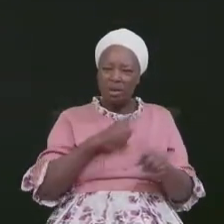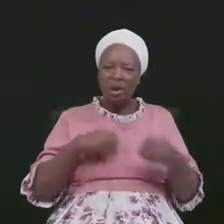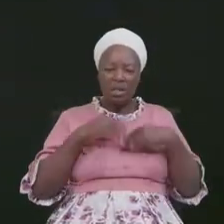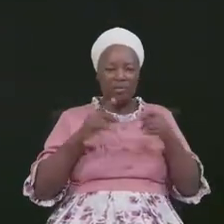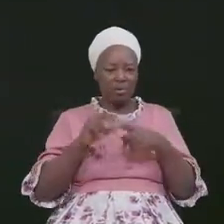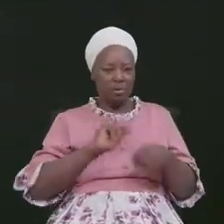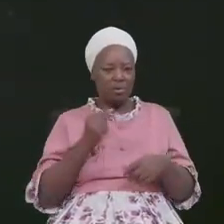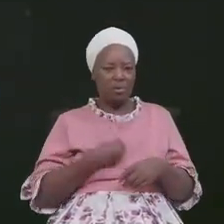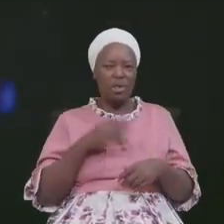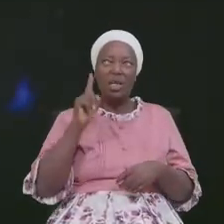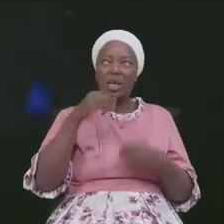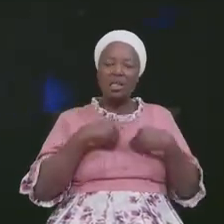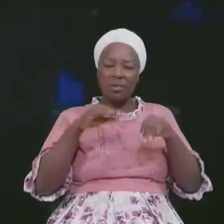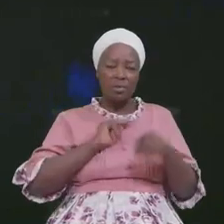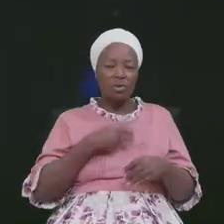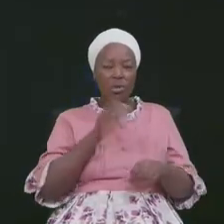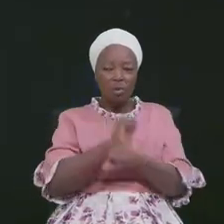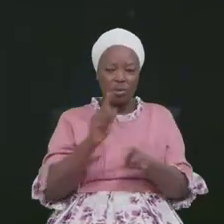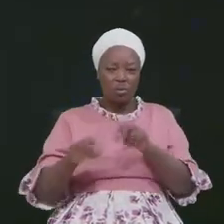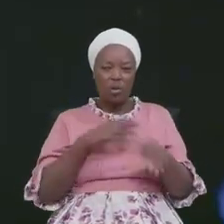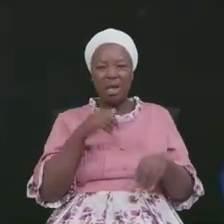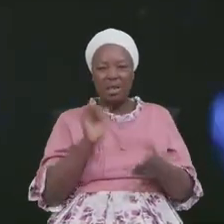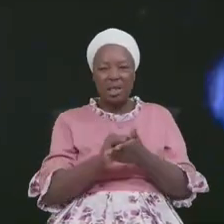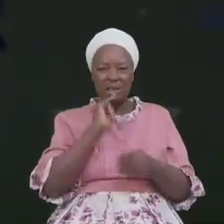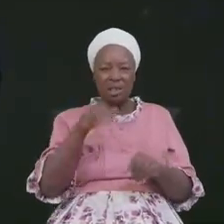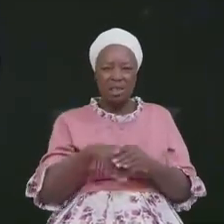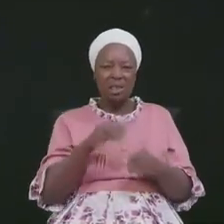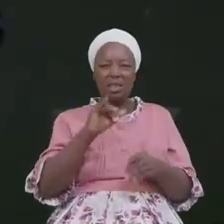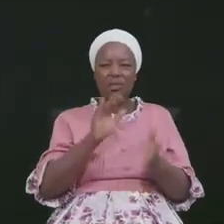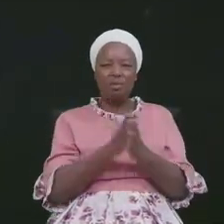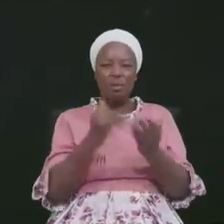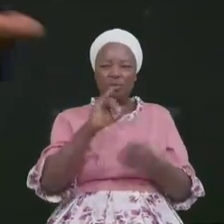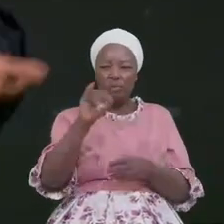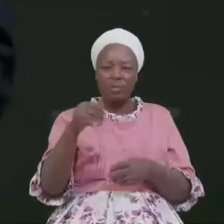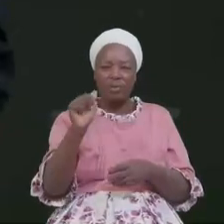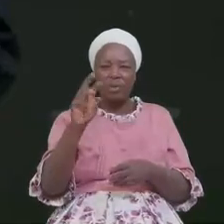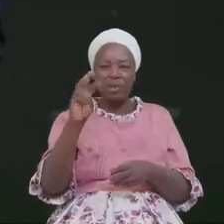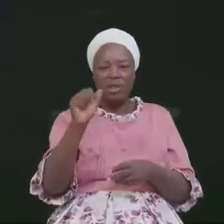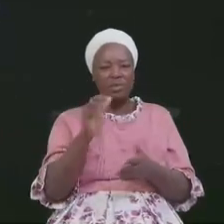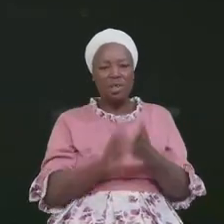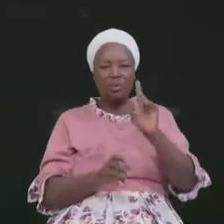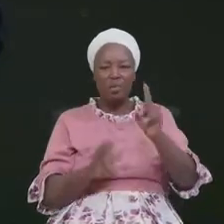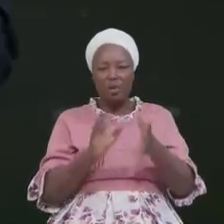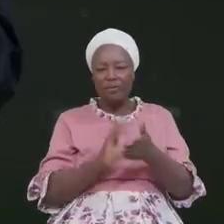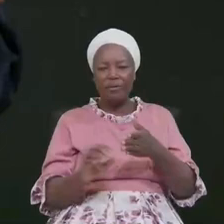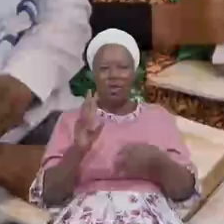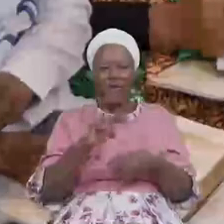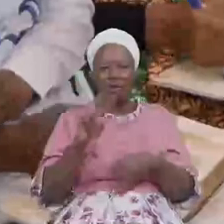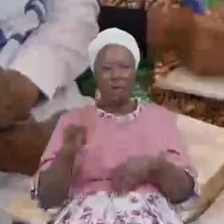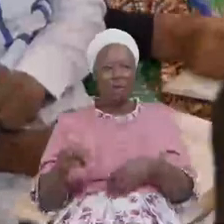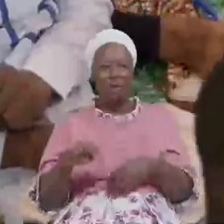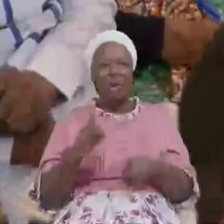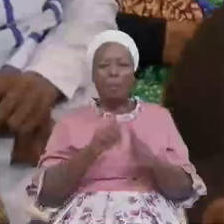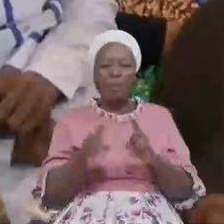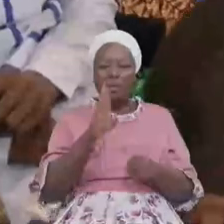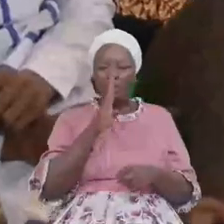Jacques 1, 22. En Jacques chapitre 1, verset 22. Jacques 1, 22. Mettez en